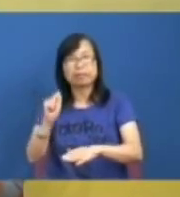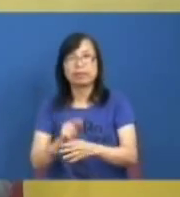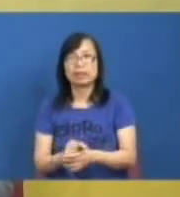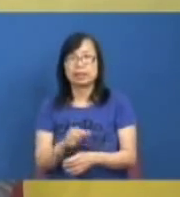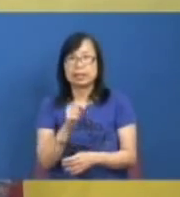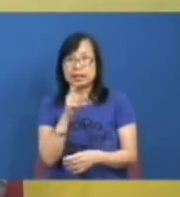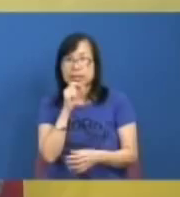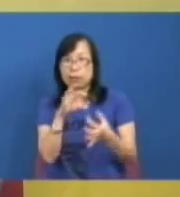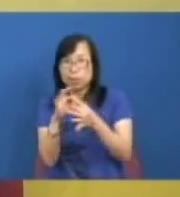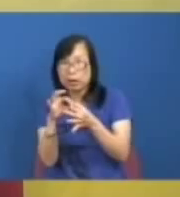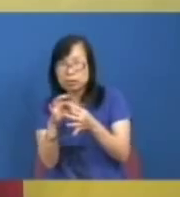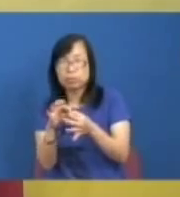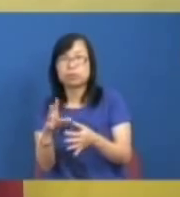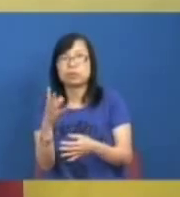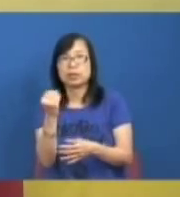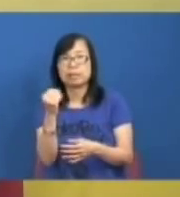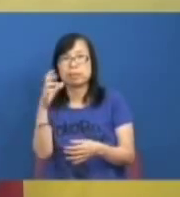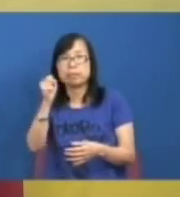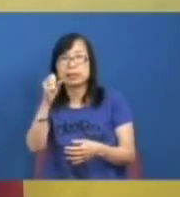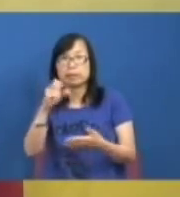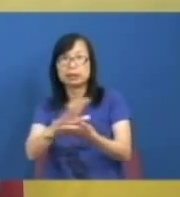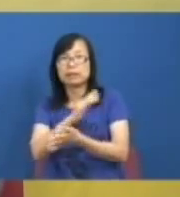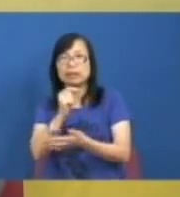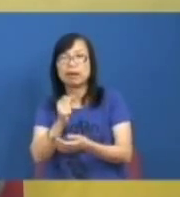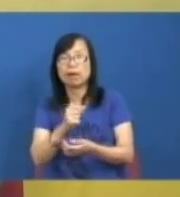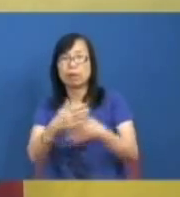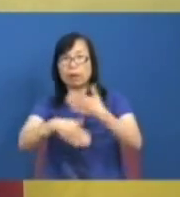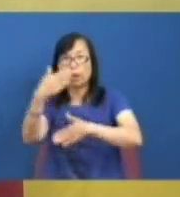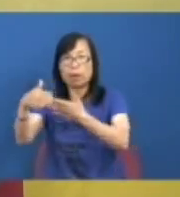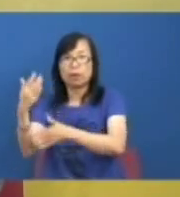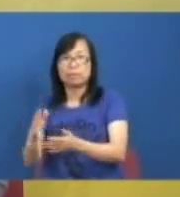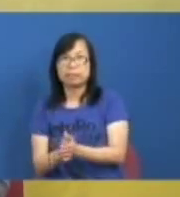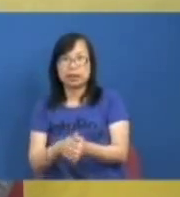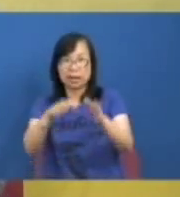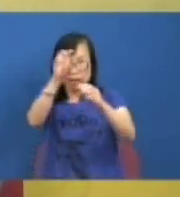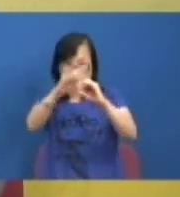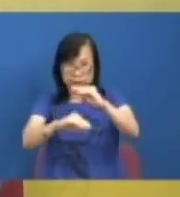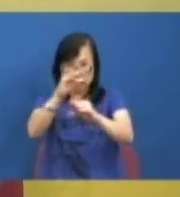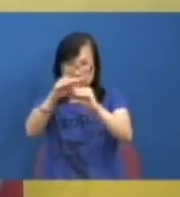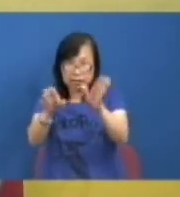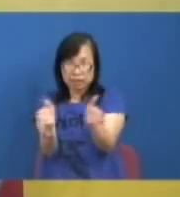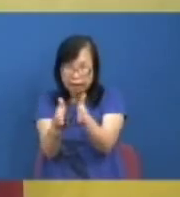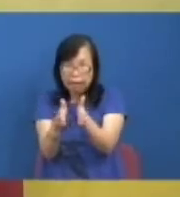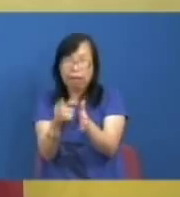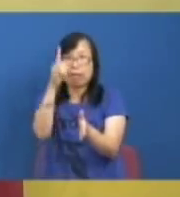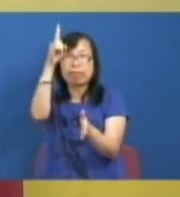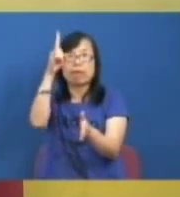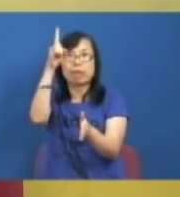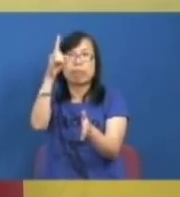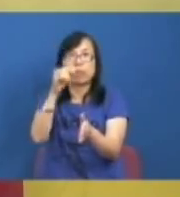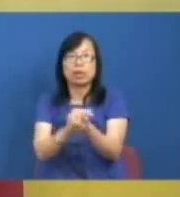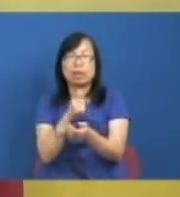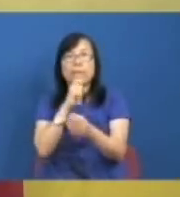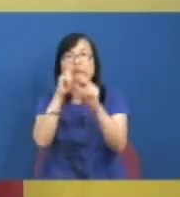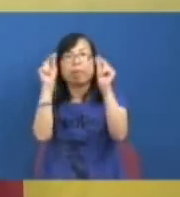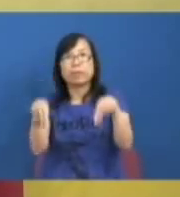十年樓，那這些樓怎樣解決的問題呢？樓梯又窄，天台負荷又出現問題，你咪叫佢